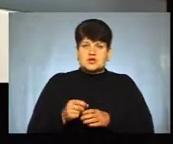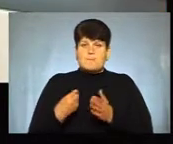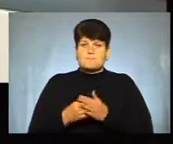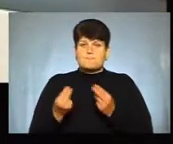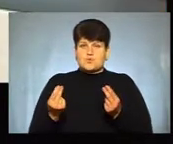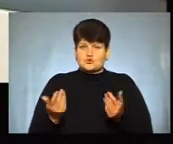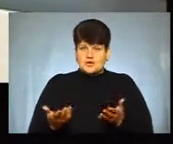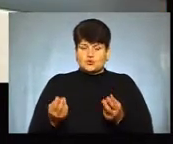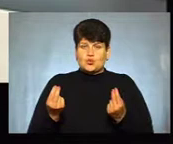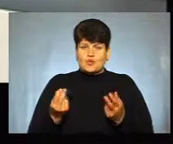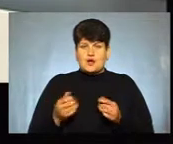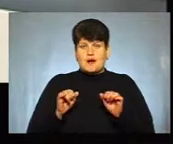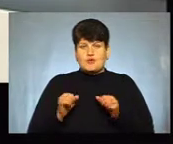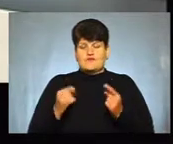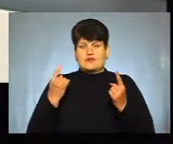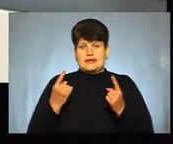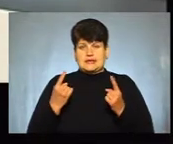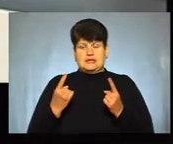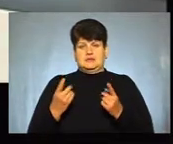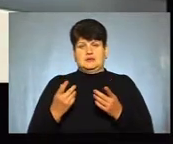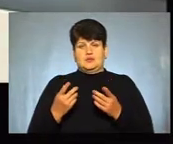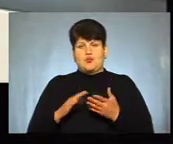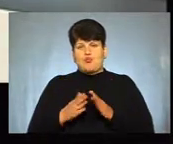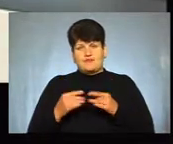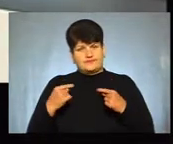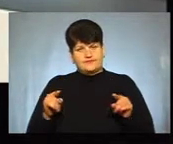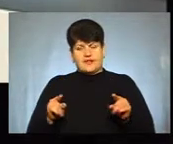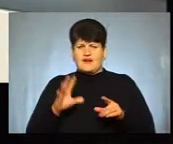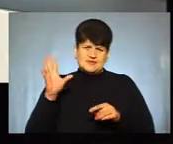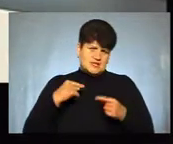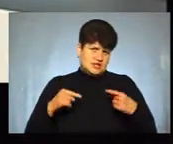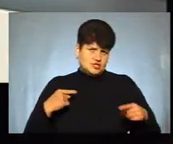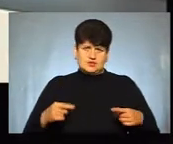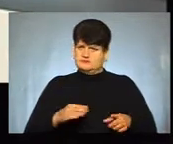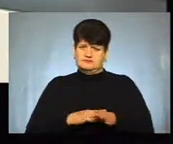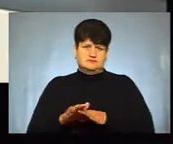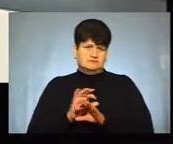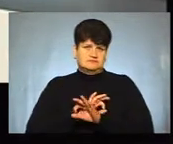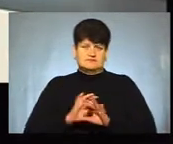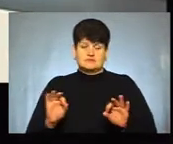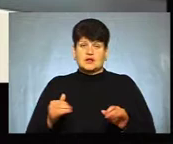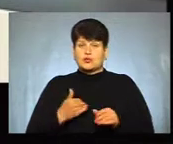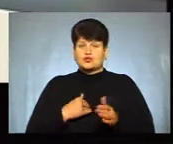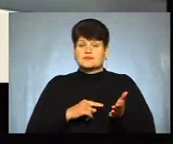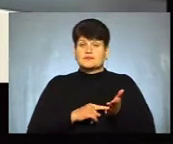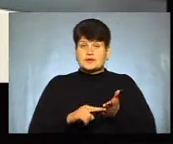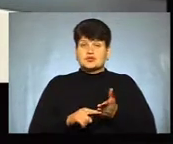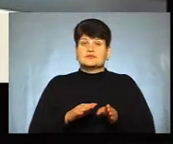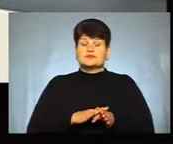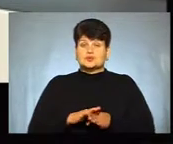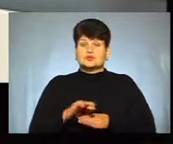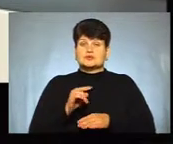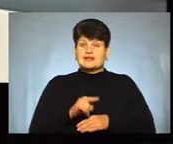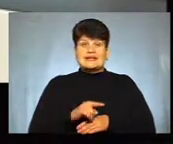з якимось такими суттєвими умовами. Всі інші проекти доволі успішно реалізуються. І хочу зазначити, що реалізуються вони